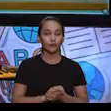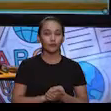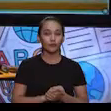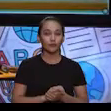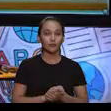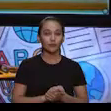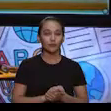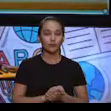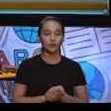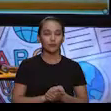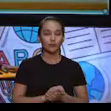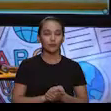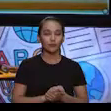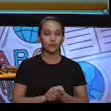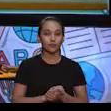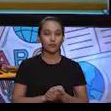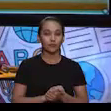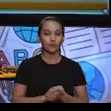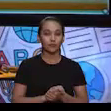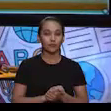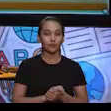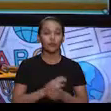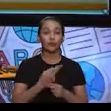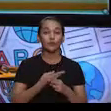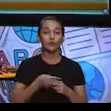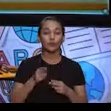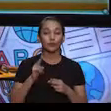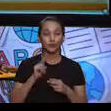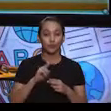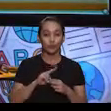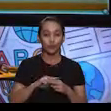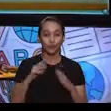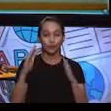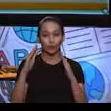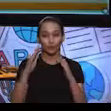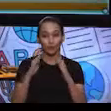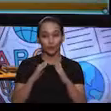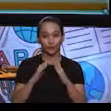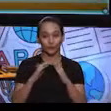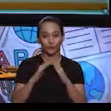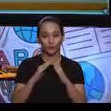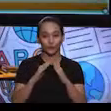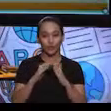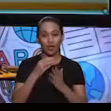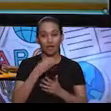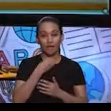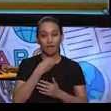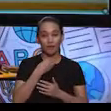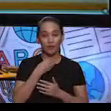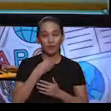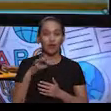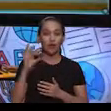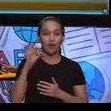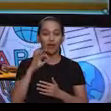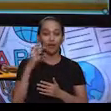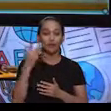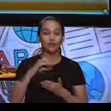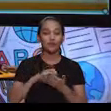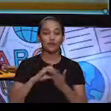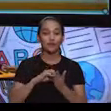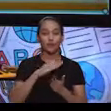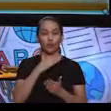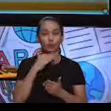uy hayvoni ekanligini ham siz juda ham yaxshi bilasiz. Chunki 3-sinfda bular haqida to'liq